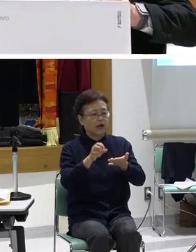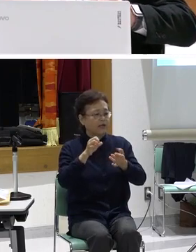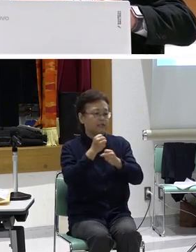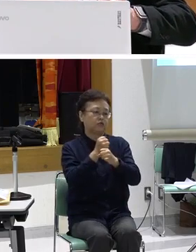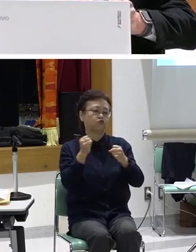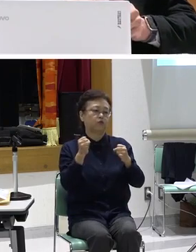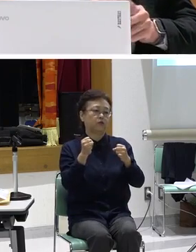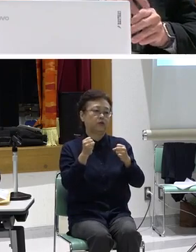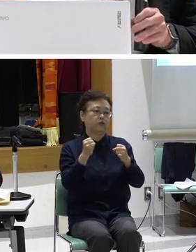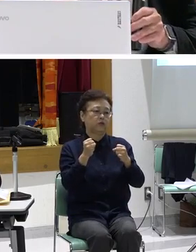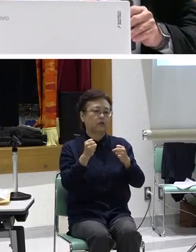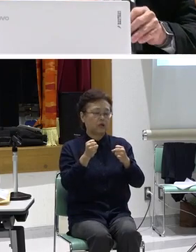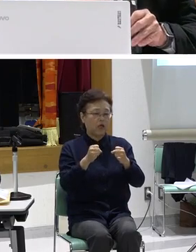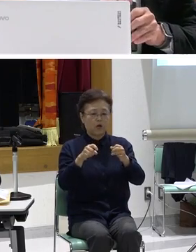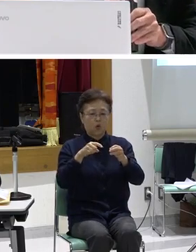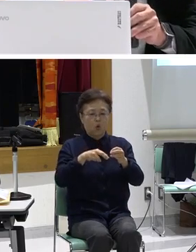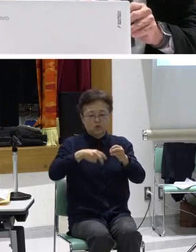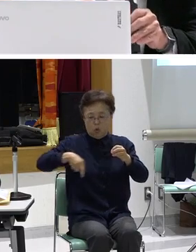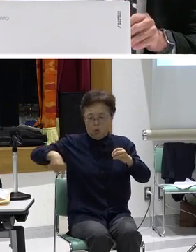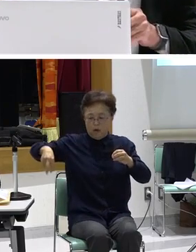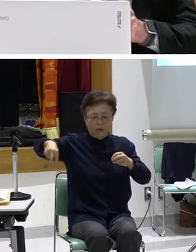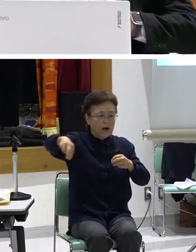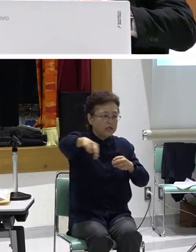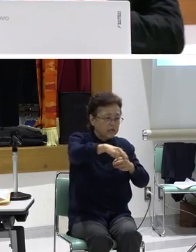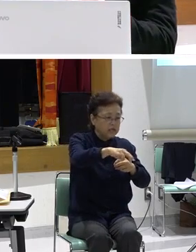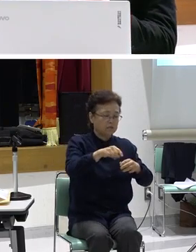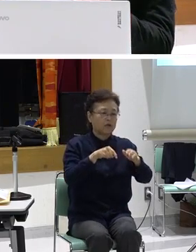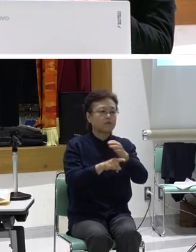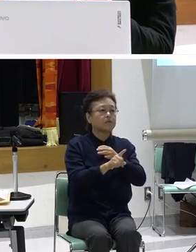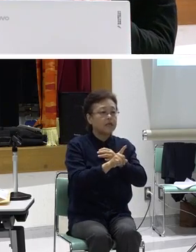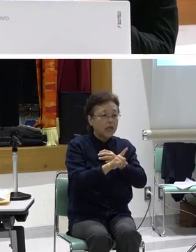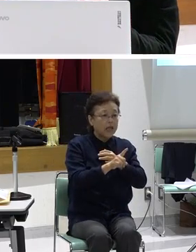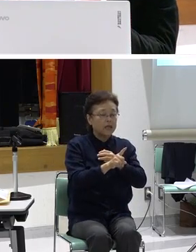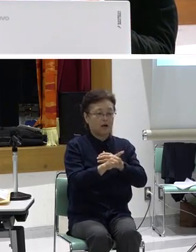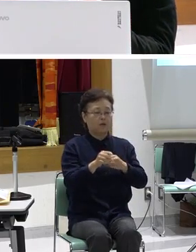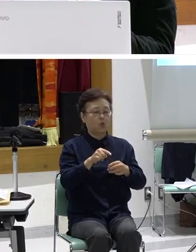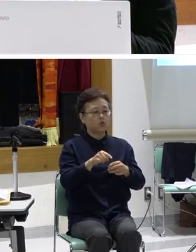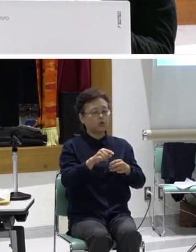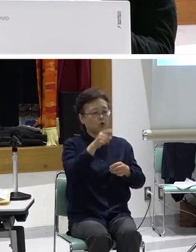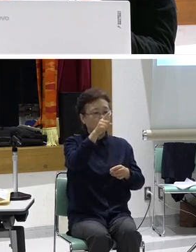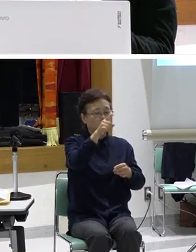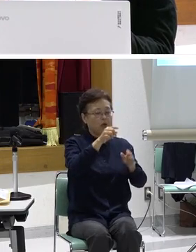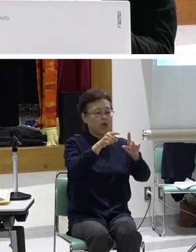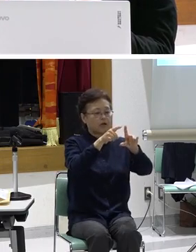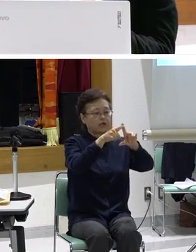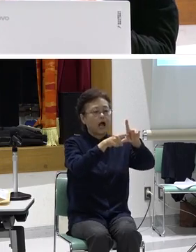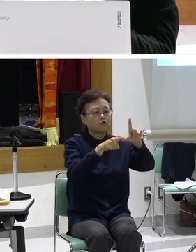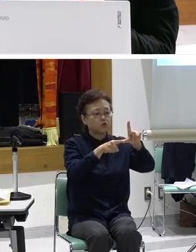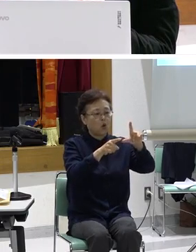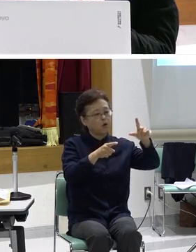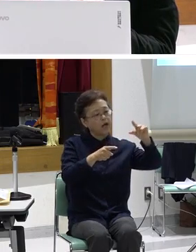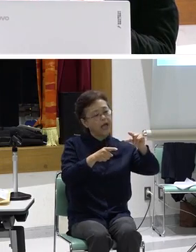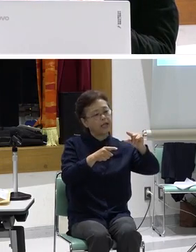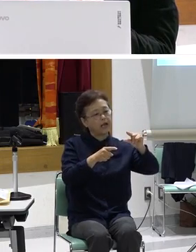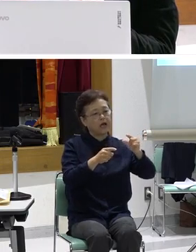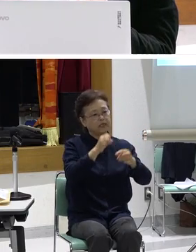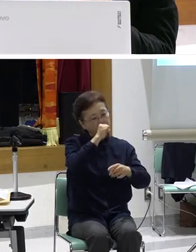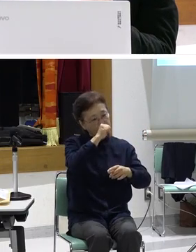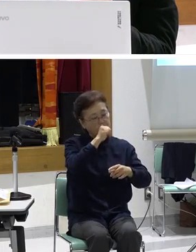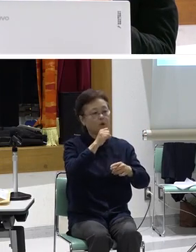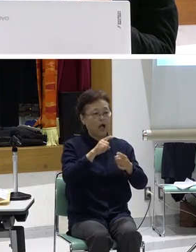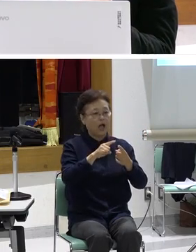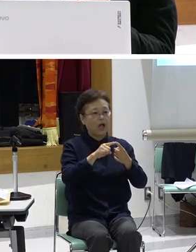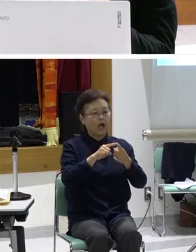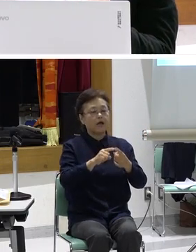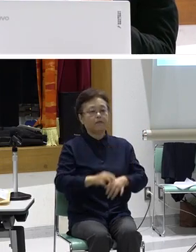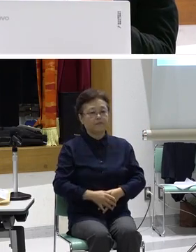ね、同じだともう少し角度をこうすればもっと使いやすいのになとか思うことがあります。まあ、私たちよくなんち